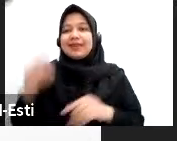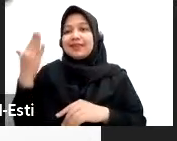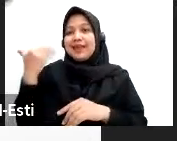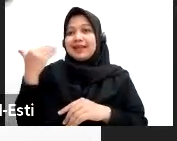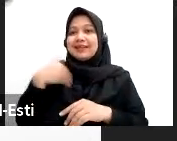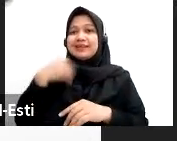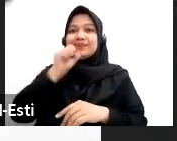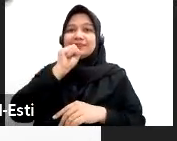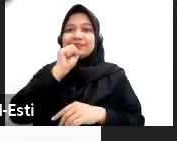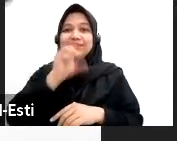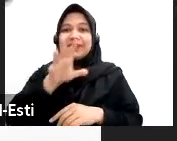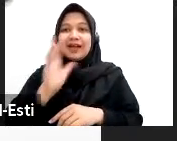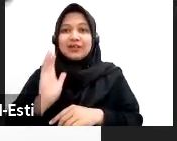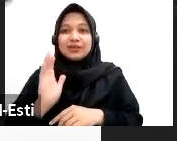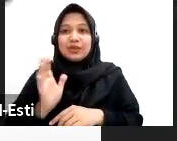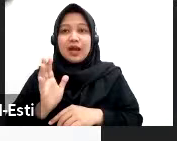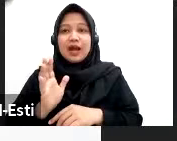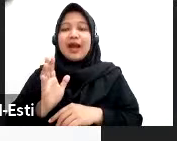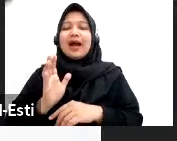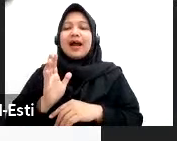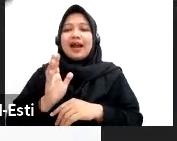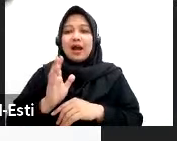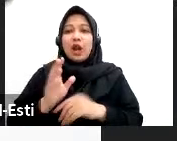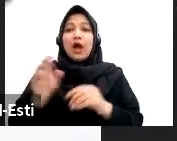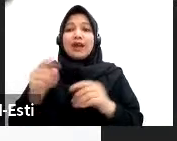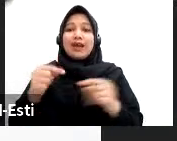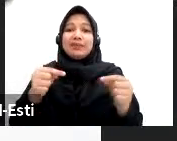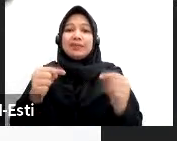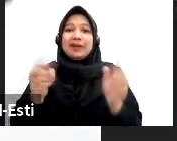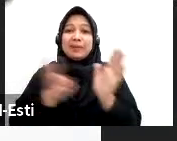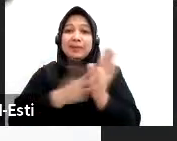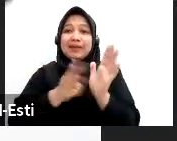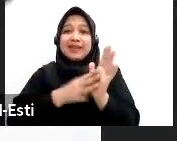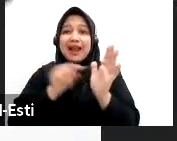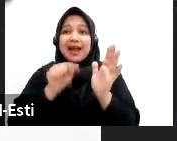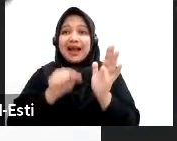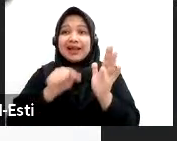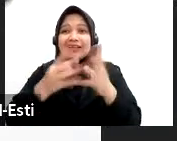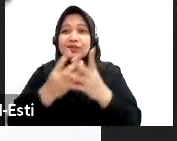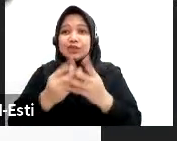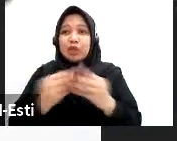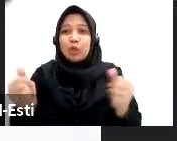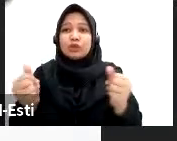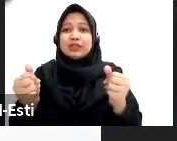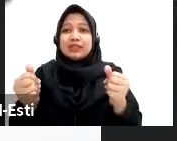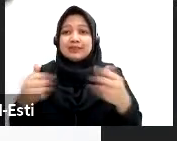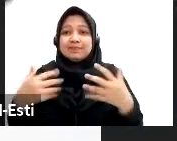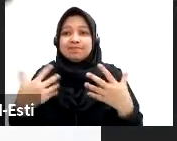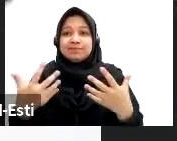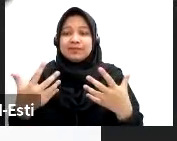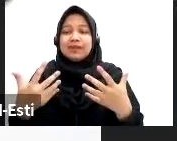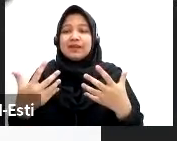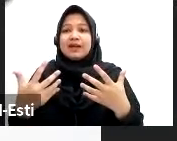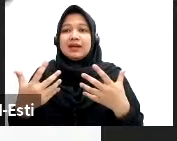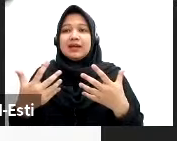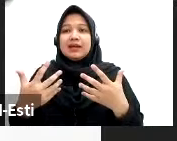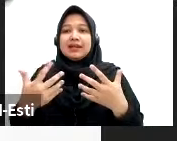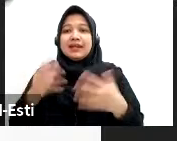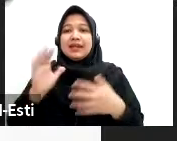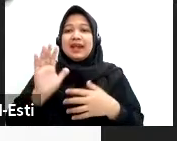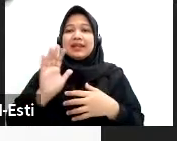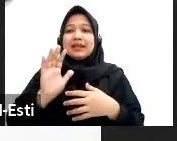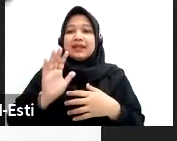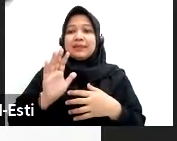Kemukakan bahwa penyelesaian sengketa itu bisa dibangun suatu Mei